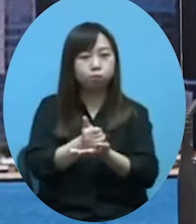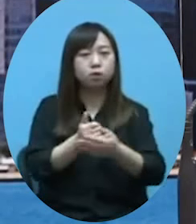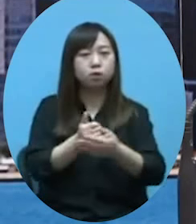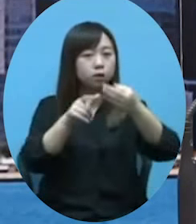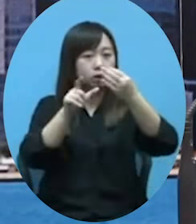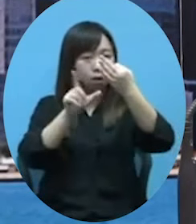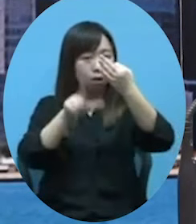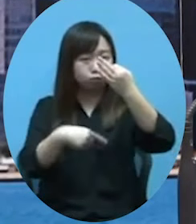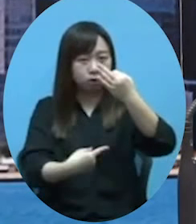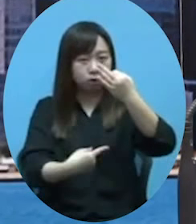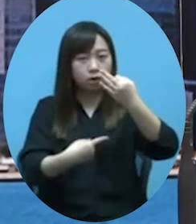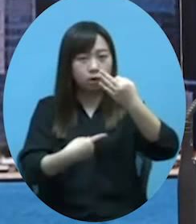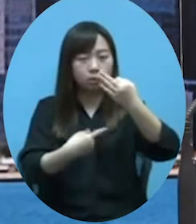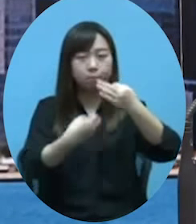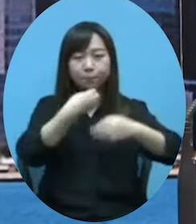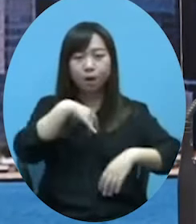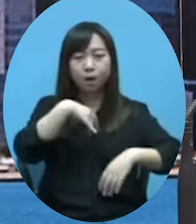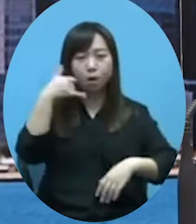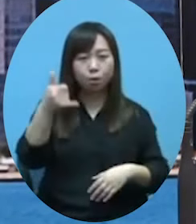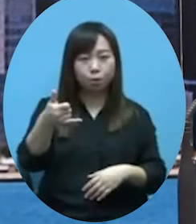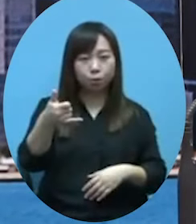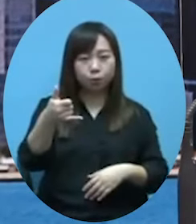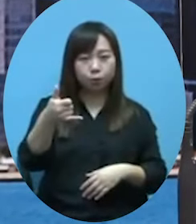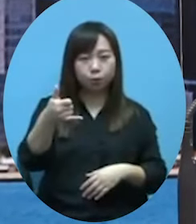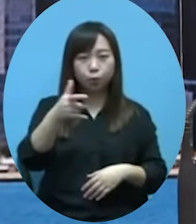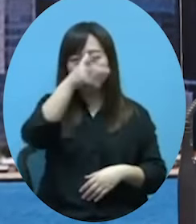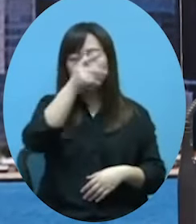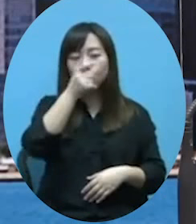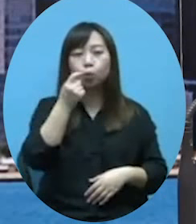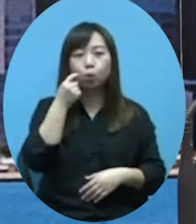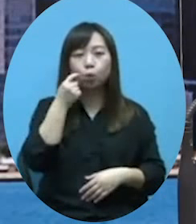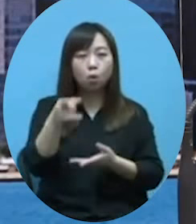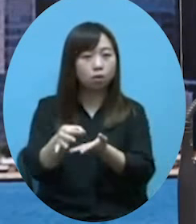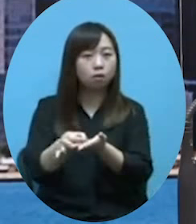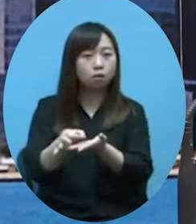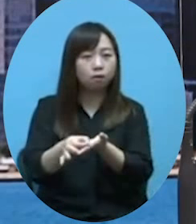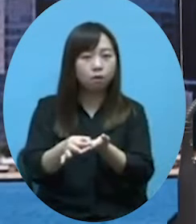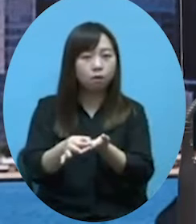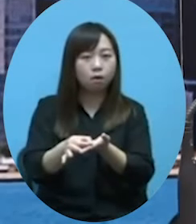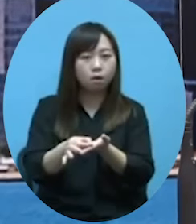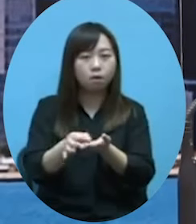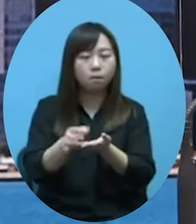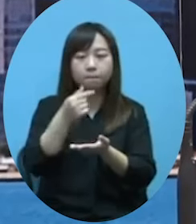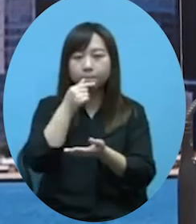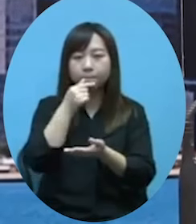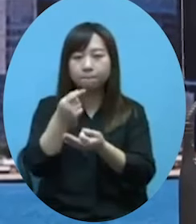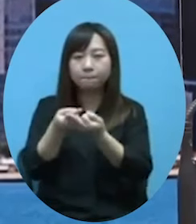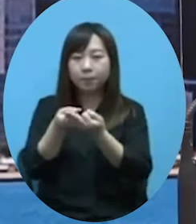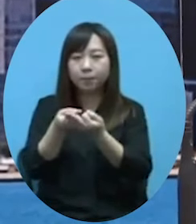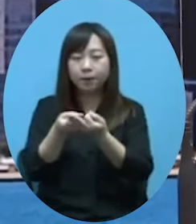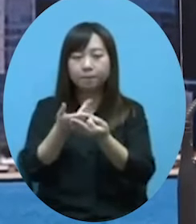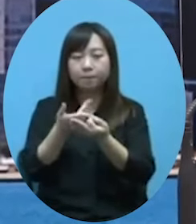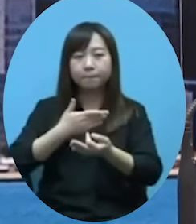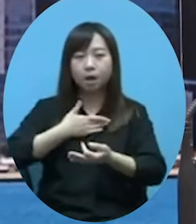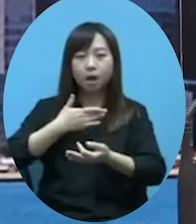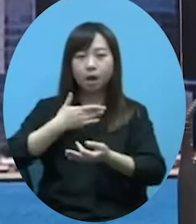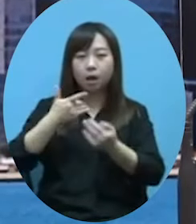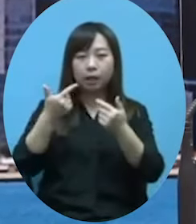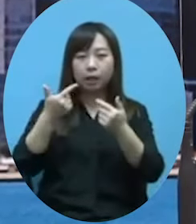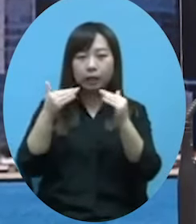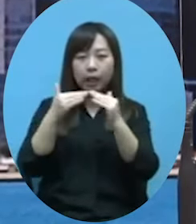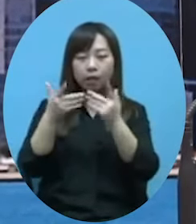日就是曾經去了觀塘一個地方就叫做My Garden這個地方就是去了一個婚